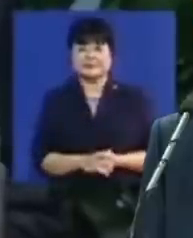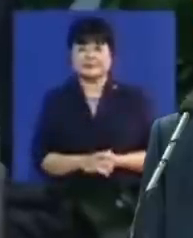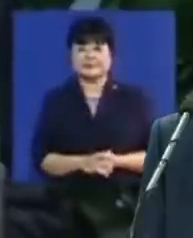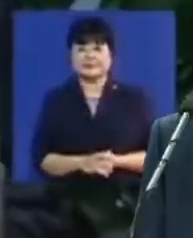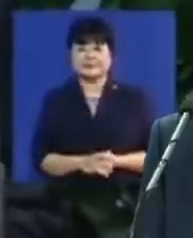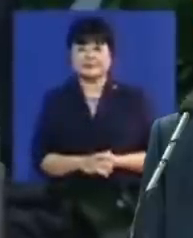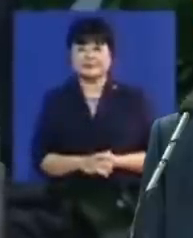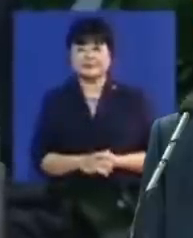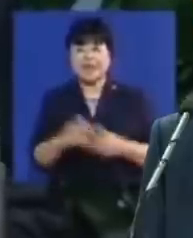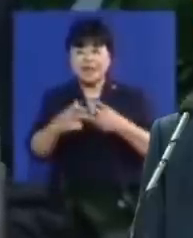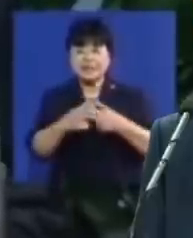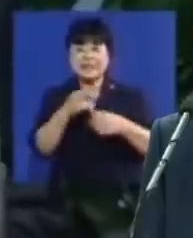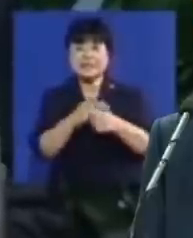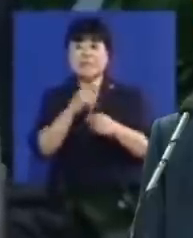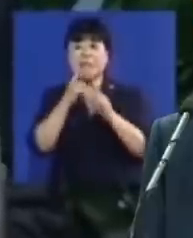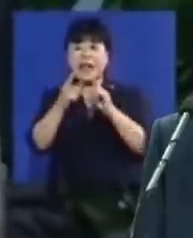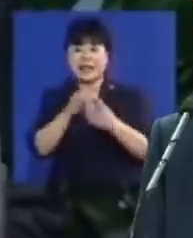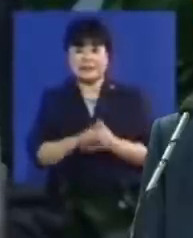그런데 그 의사가 한 말이